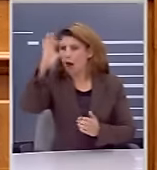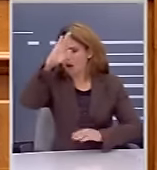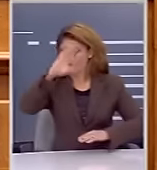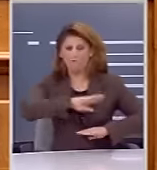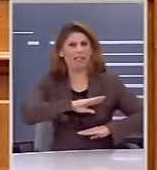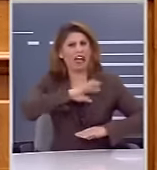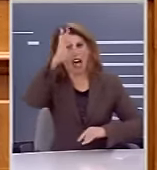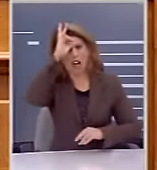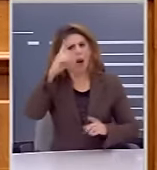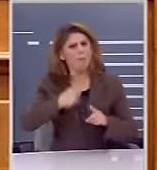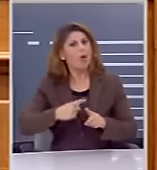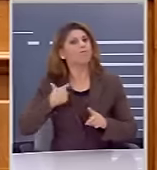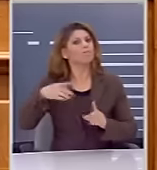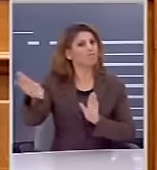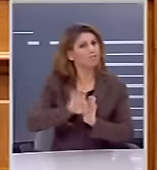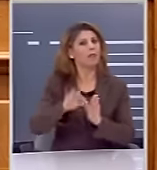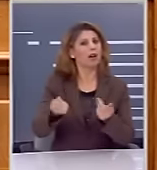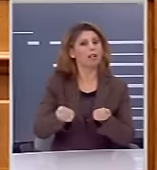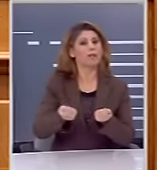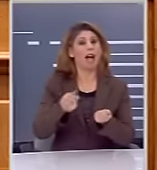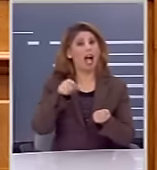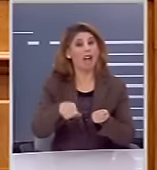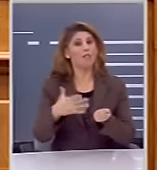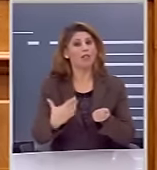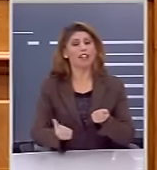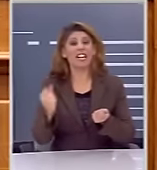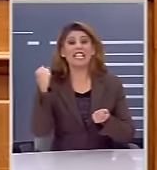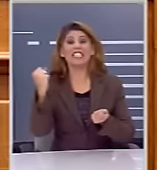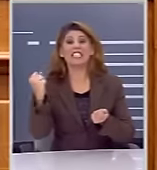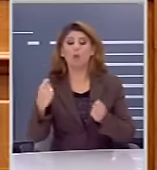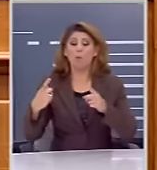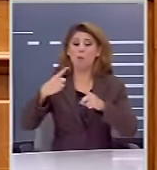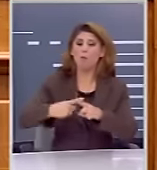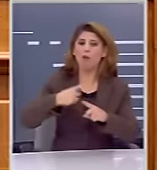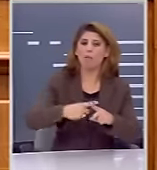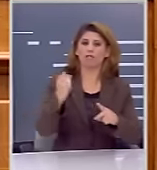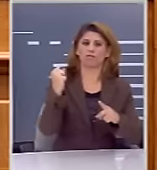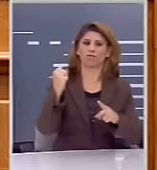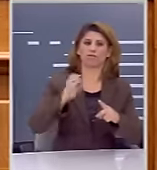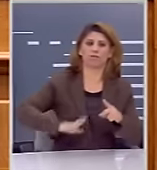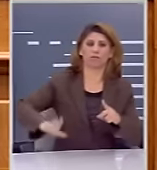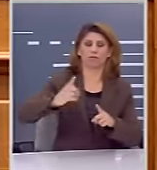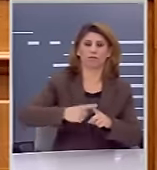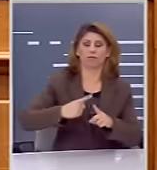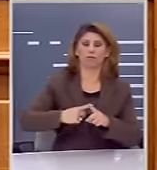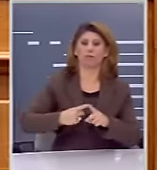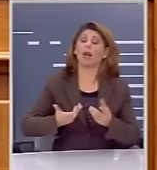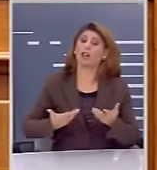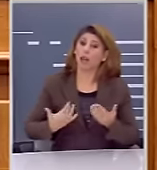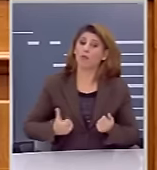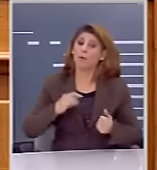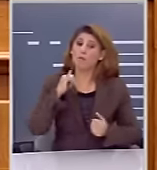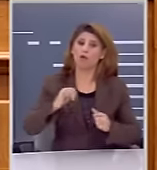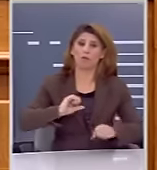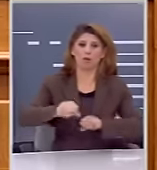όπως προανέφερα, θα αποτελέσει ισχυρό πολλαπλασιαστή ισχύω στη χώρα και καταβάλουμε διαρκή